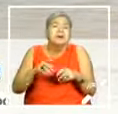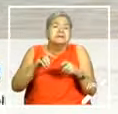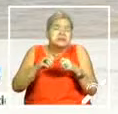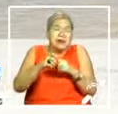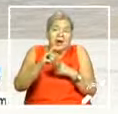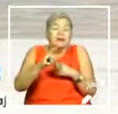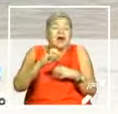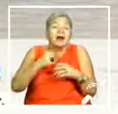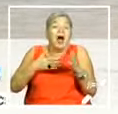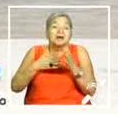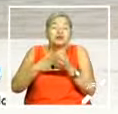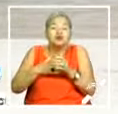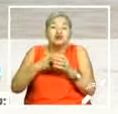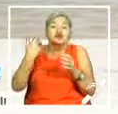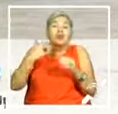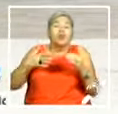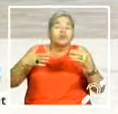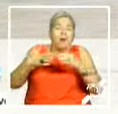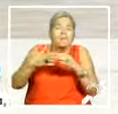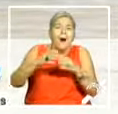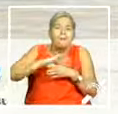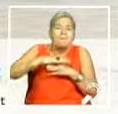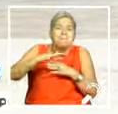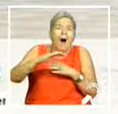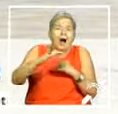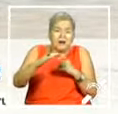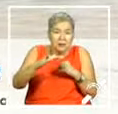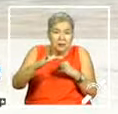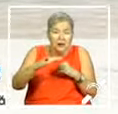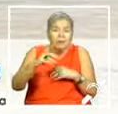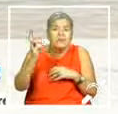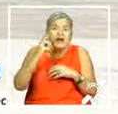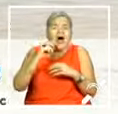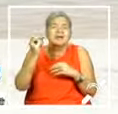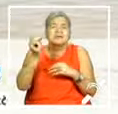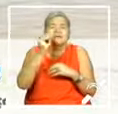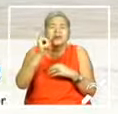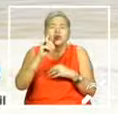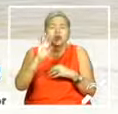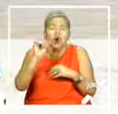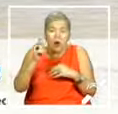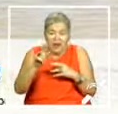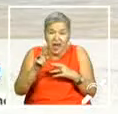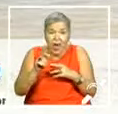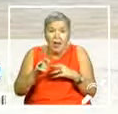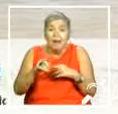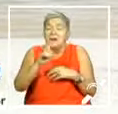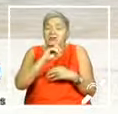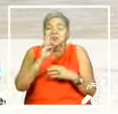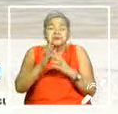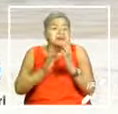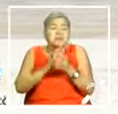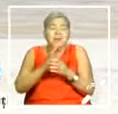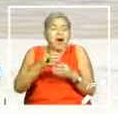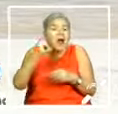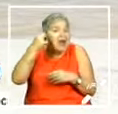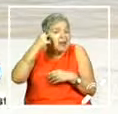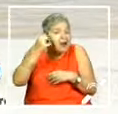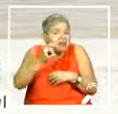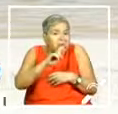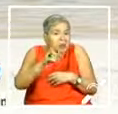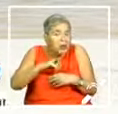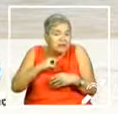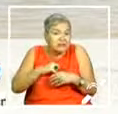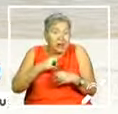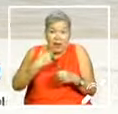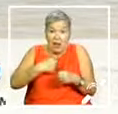bacul. După ce treci cu bacul brațul Sfântul Gheorghe lângă Tulcea la Tudor Vladimirescu, nici semnal la telefon nu este. Noi, pentru a putea